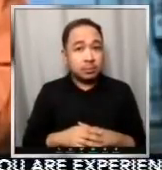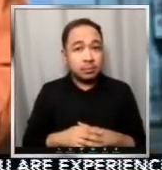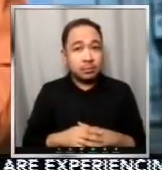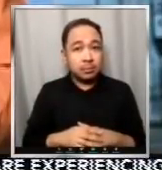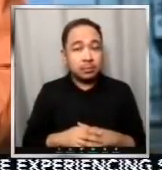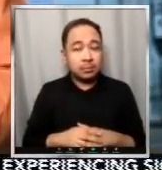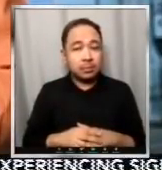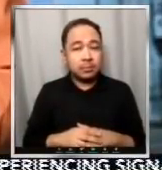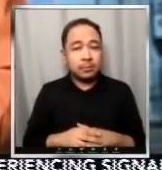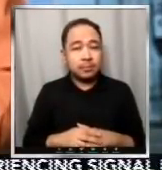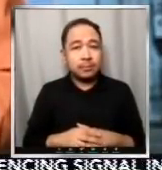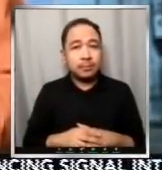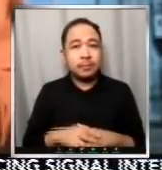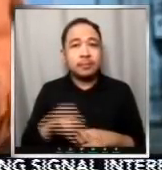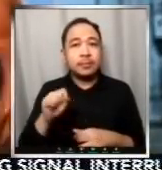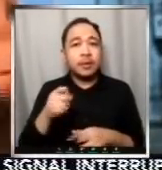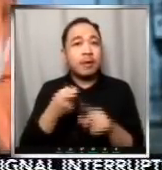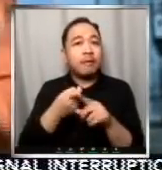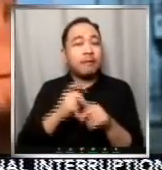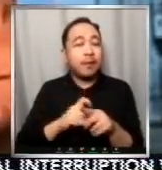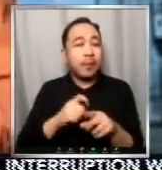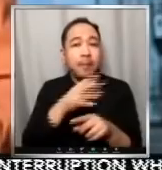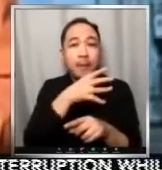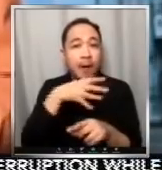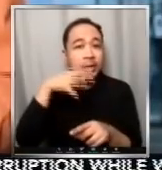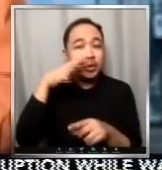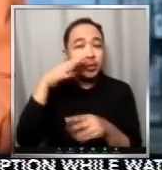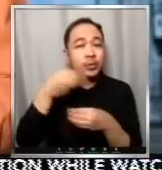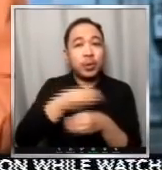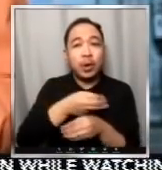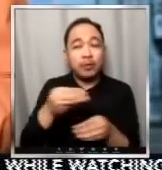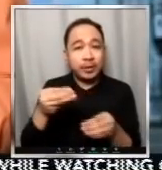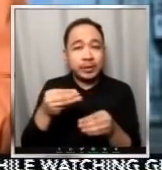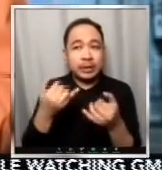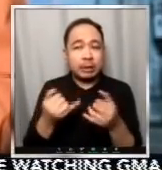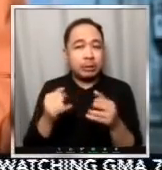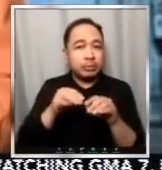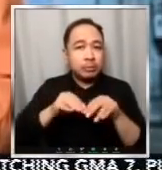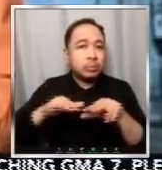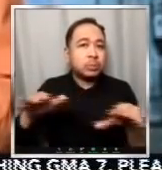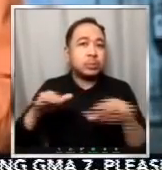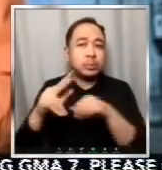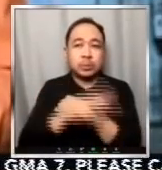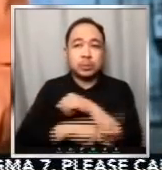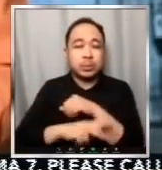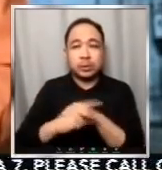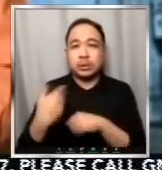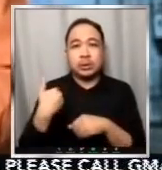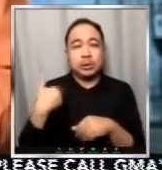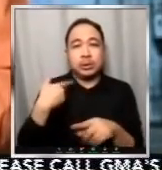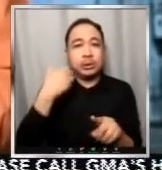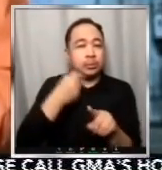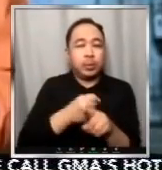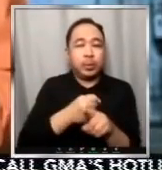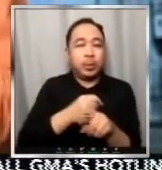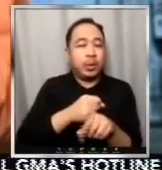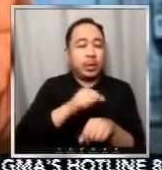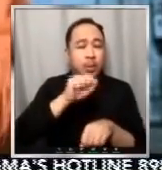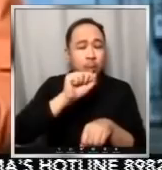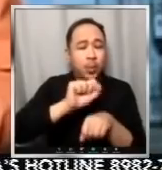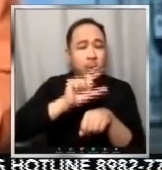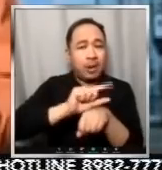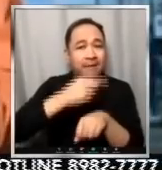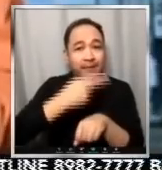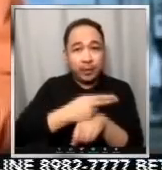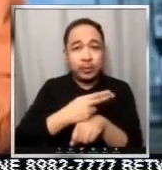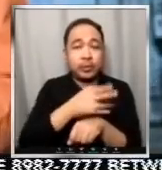Mike, ayon sa Agriculture Office, province-wide ay wala pang epekto ang andap sa kabuhayan ng mga magsasaka dito sa